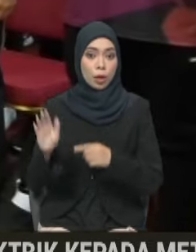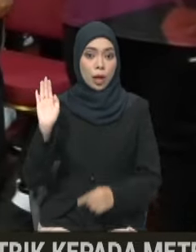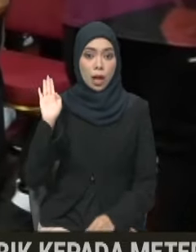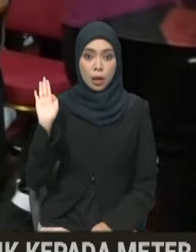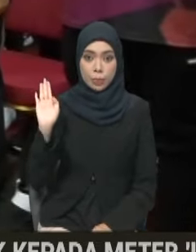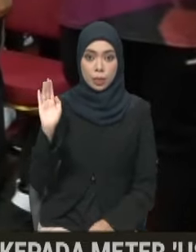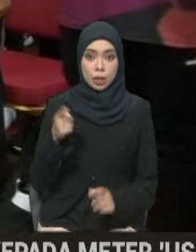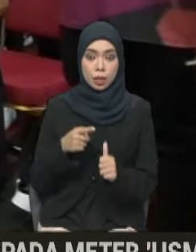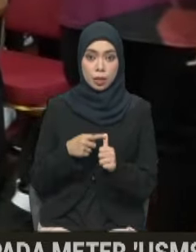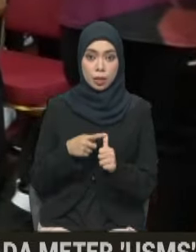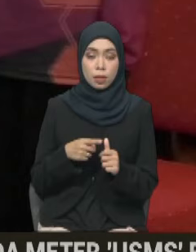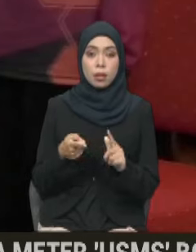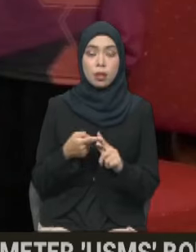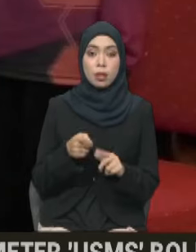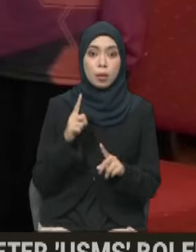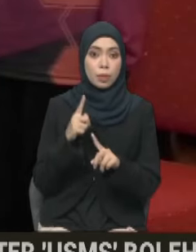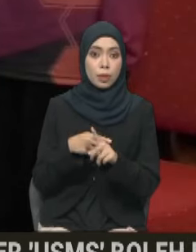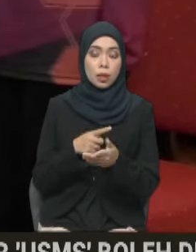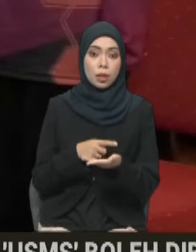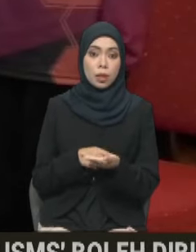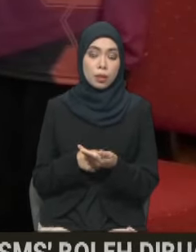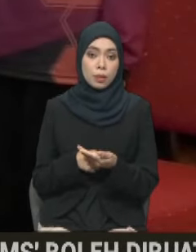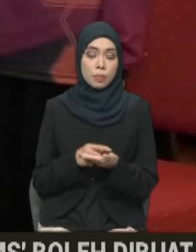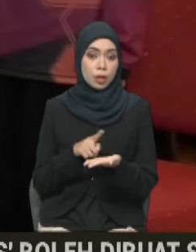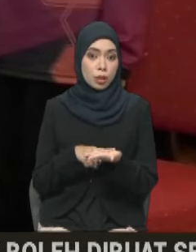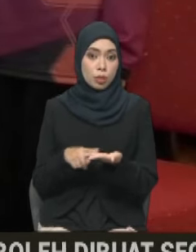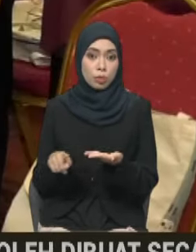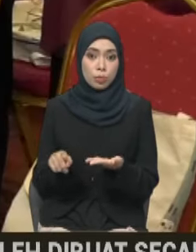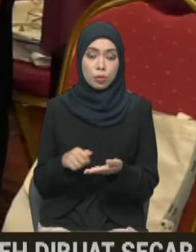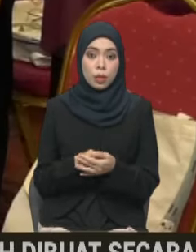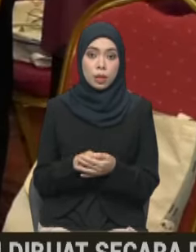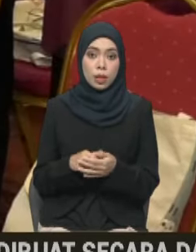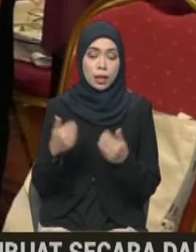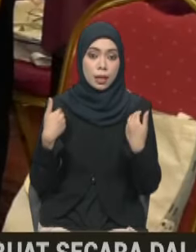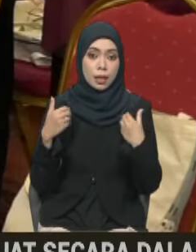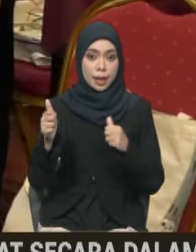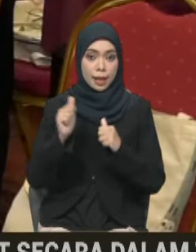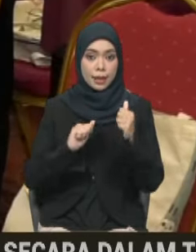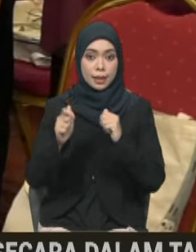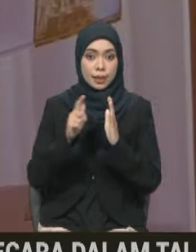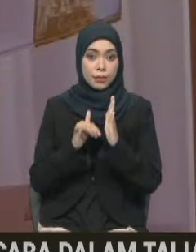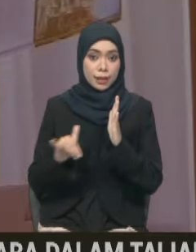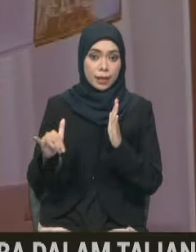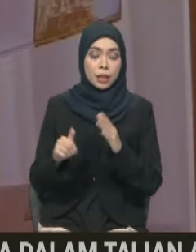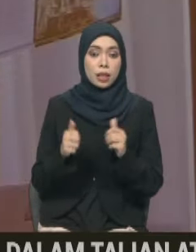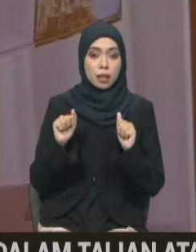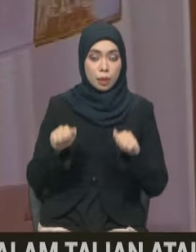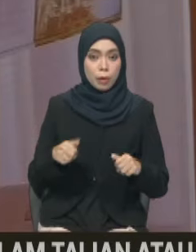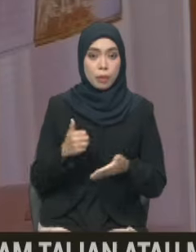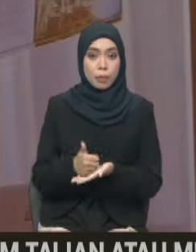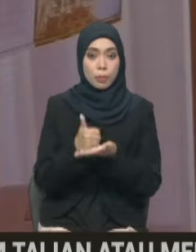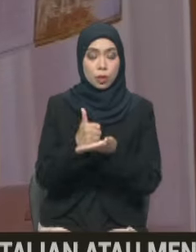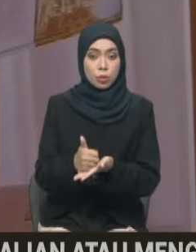ikrar. Minggu Orientasi juga termasuk program taklimat dan aktiviti yang dapat membantu para pelajar untuk